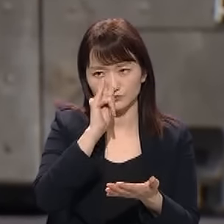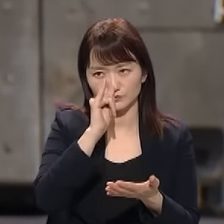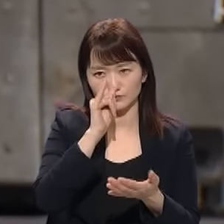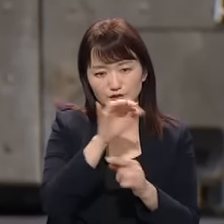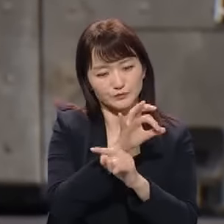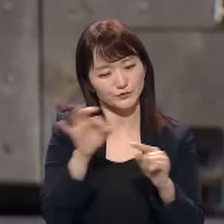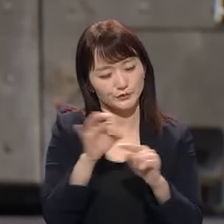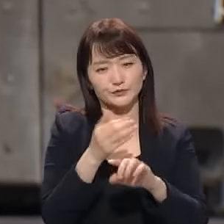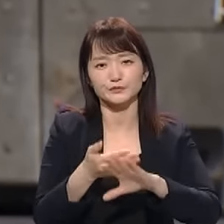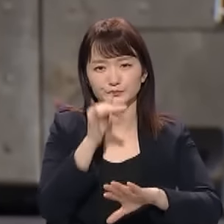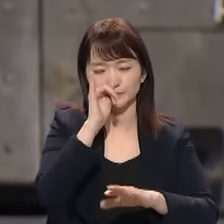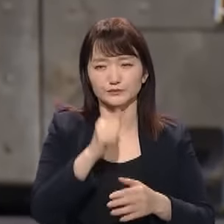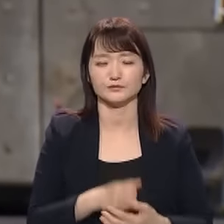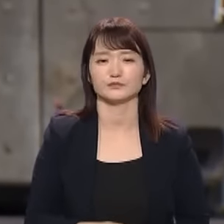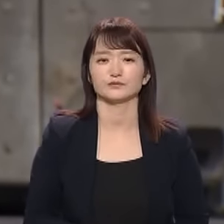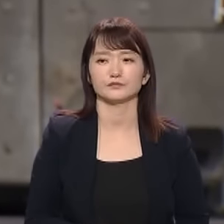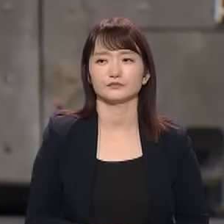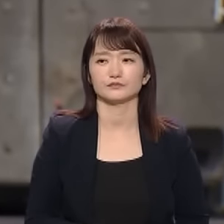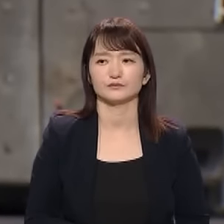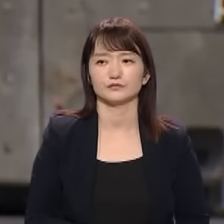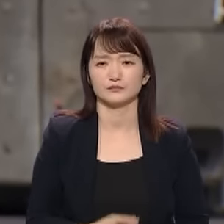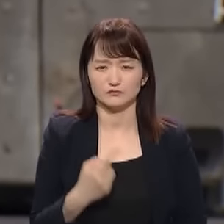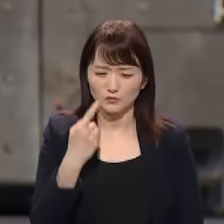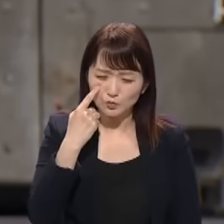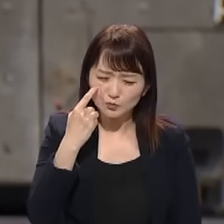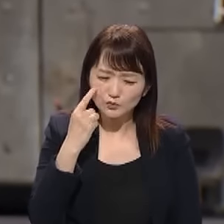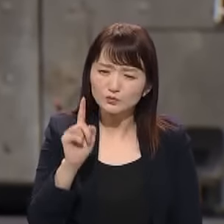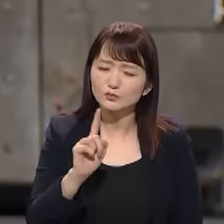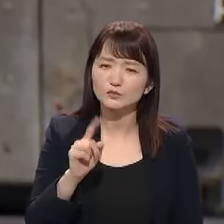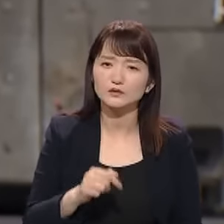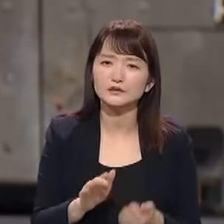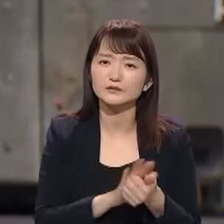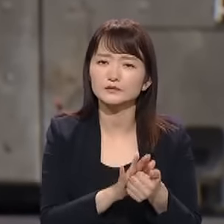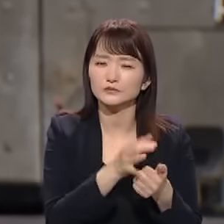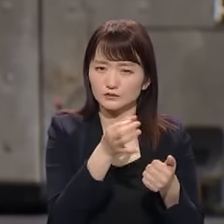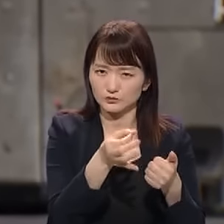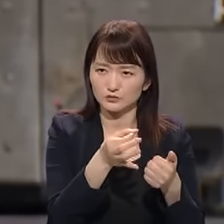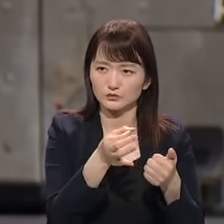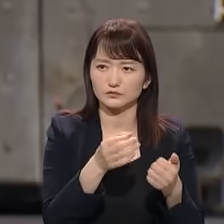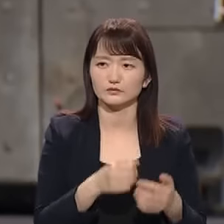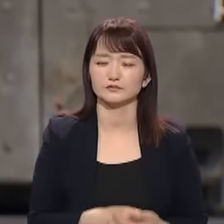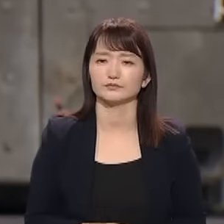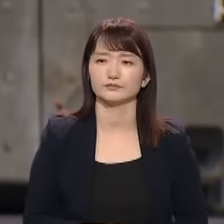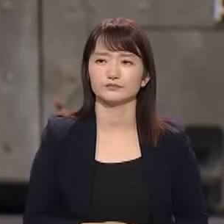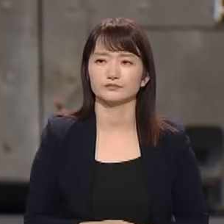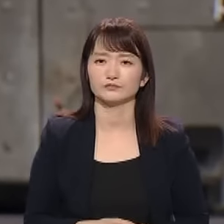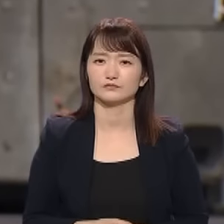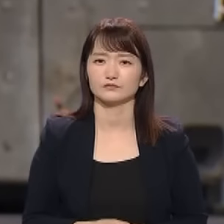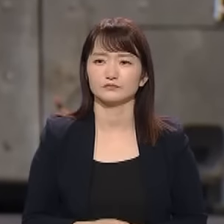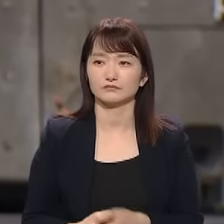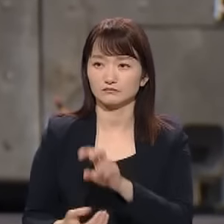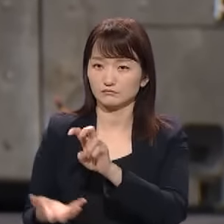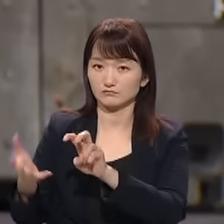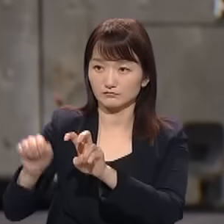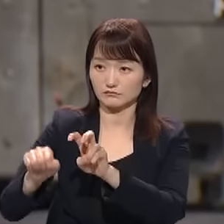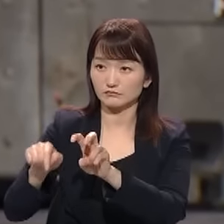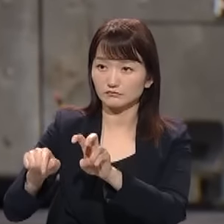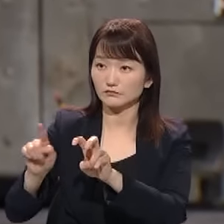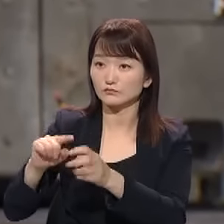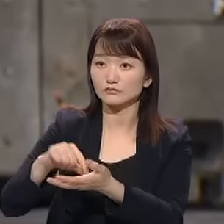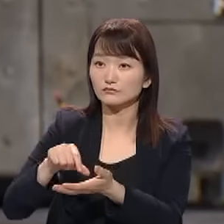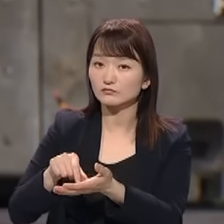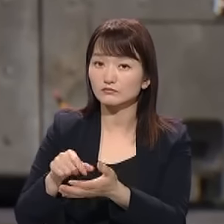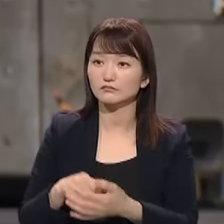조금 다르지만 그렇게 판단이 됐고 눈여겨봐야 될 부분이 위자료 부분입니다. 위자료 20억. 이게 어느